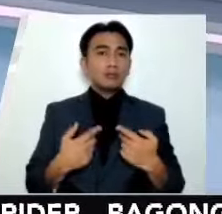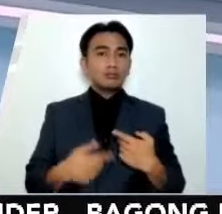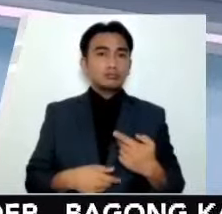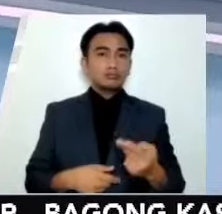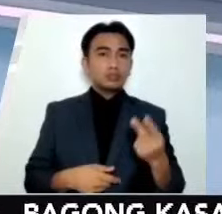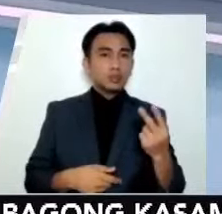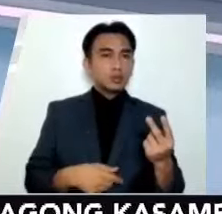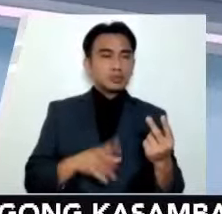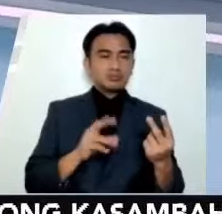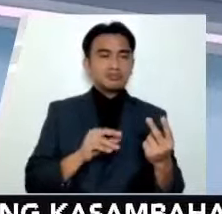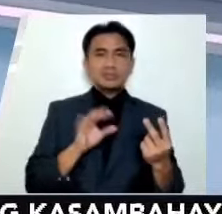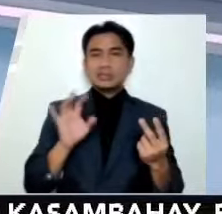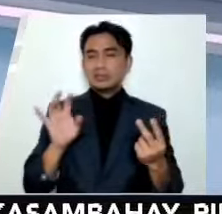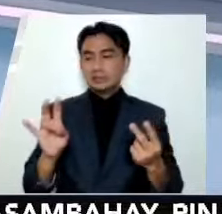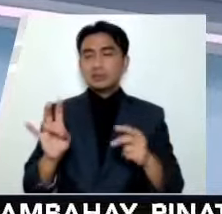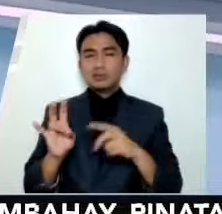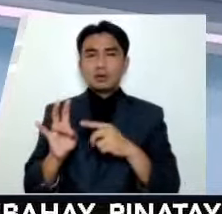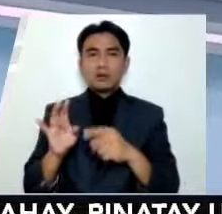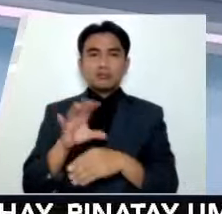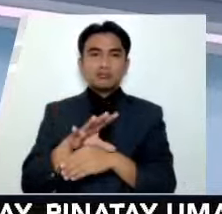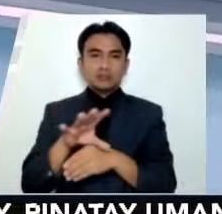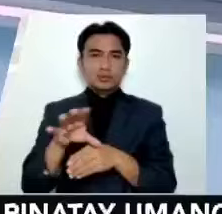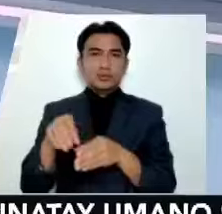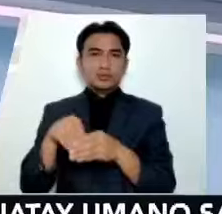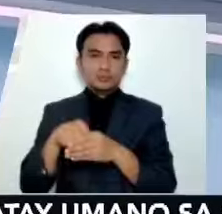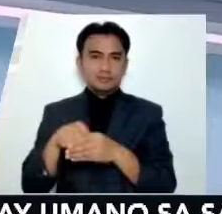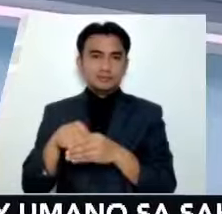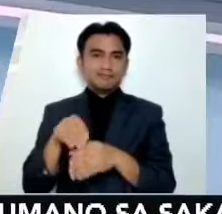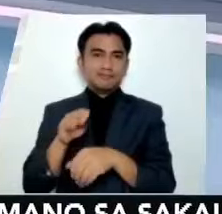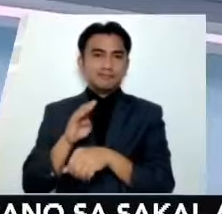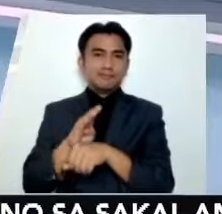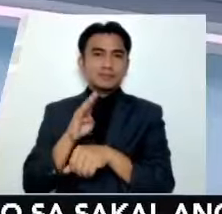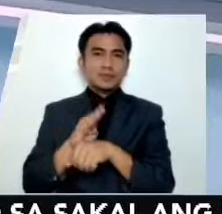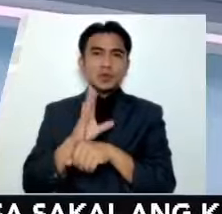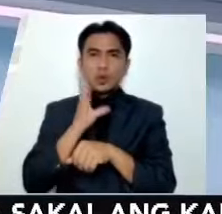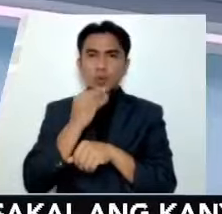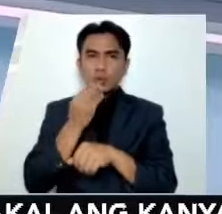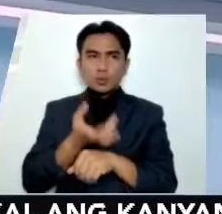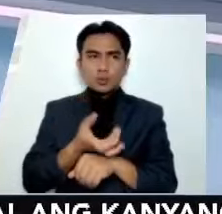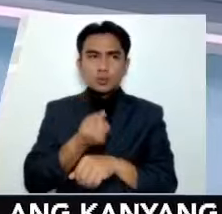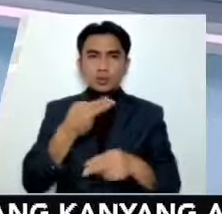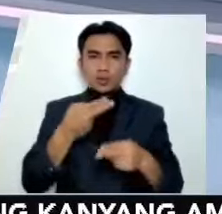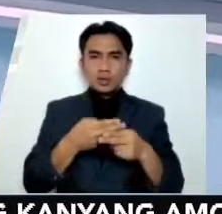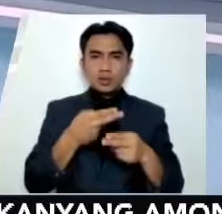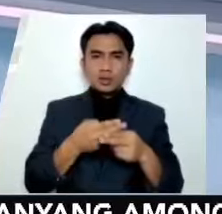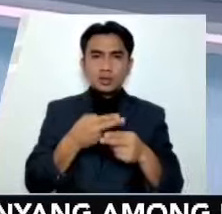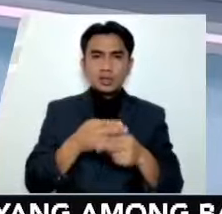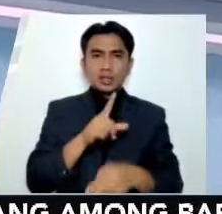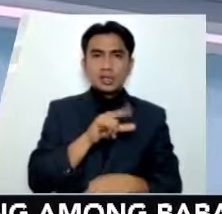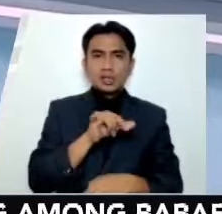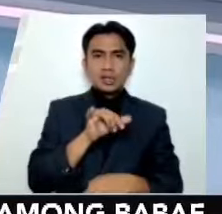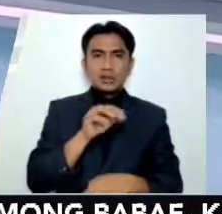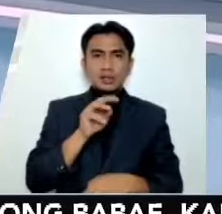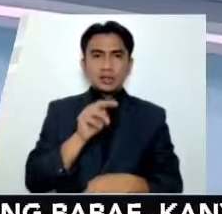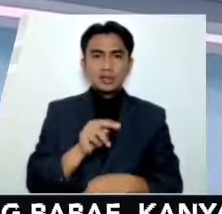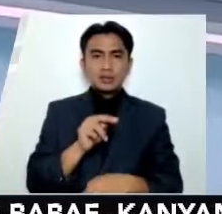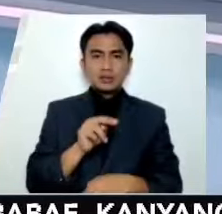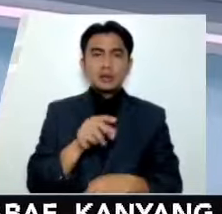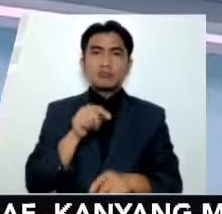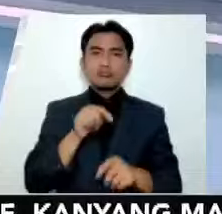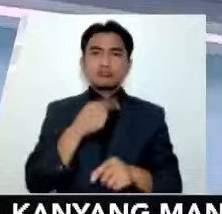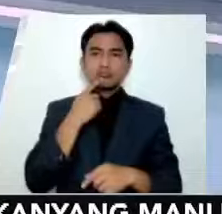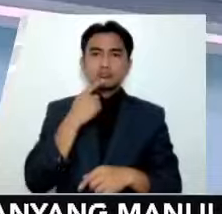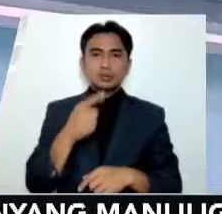kasosyo ni Banban Mayor Alice Guo ang isang nagngangalang Wen Yi Lin. si Wen Yilin ang sinasabi ni Senator Win